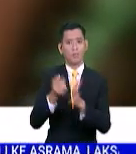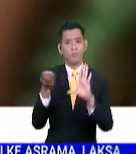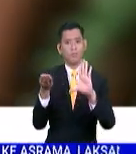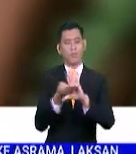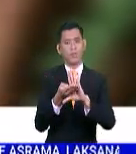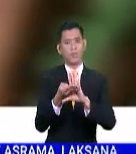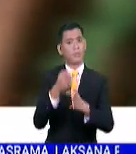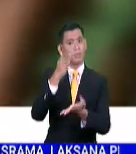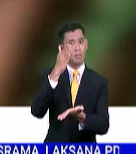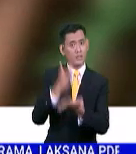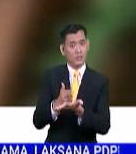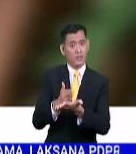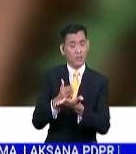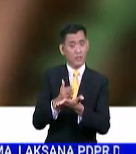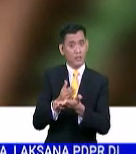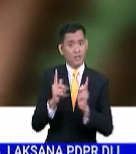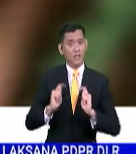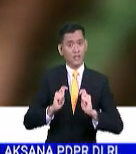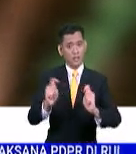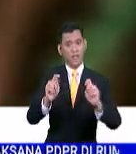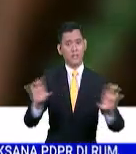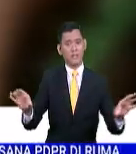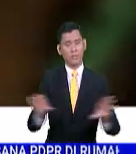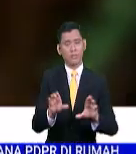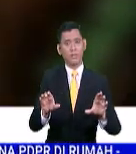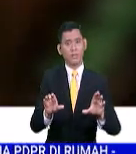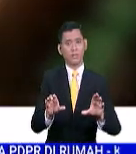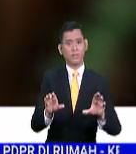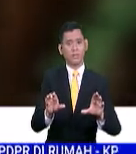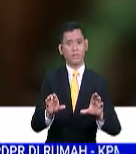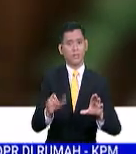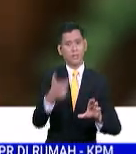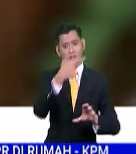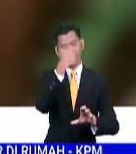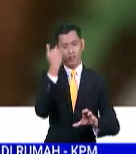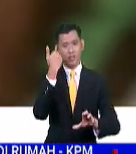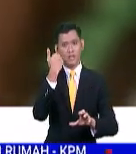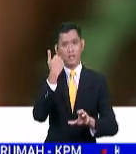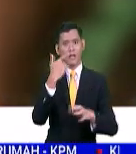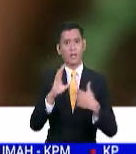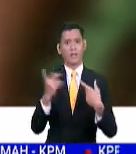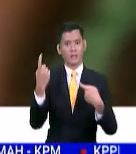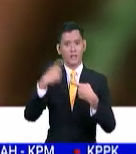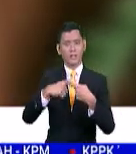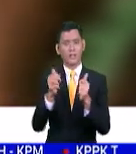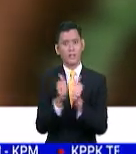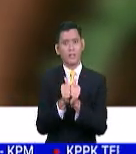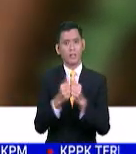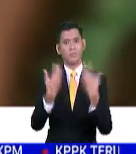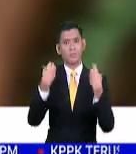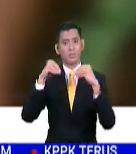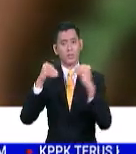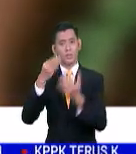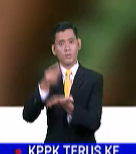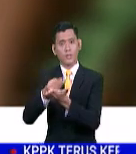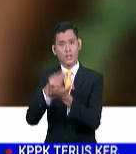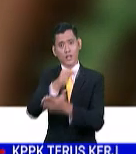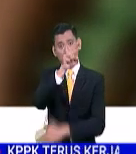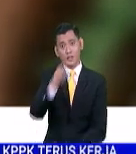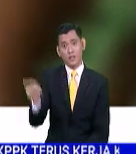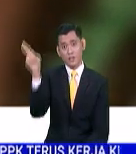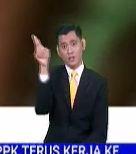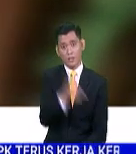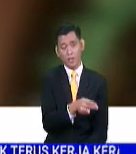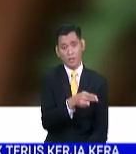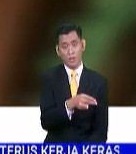dibekukan. Tindakan pembekuan dibuat agensi siasatan persekutuan kerana dia terkait kes pengubahan wang haram. Harim, wanita